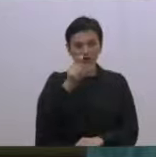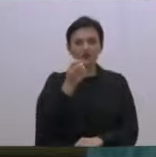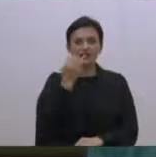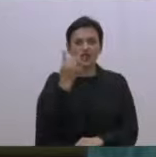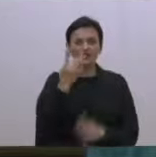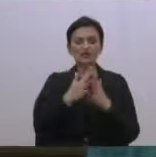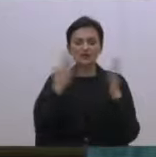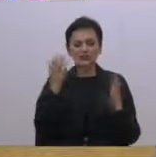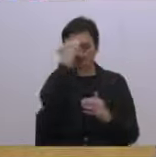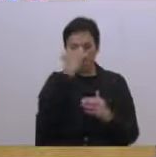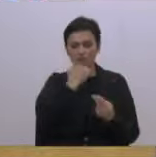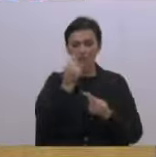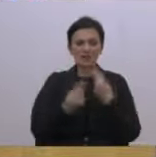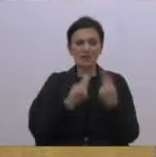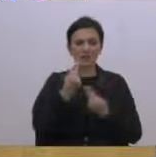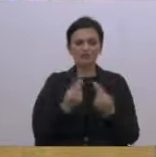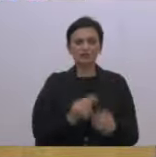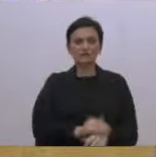მათ არკეთებს.